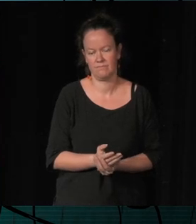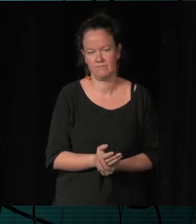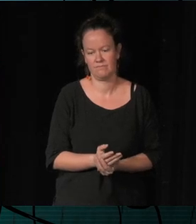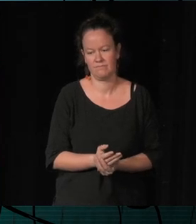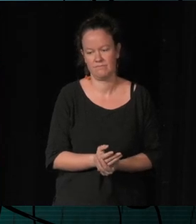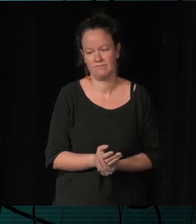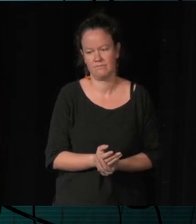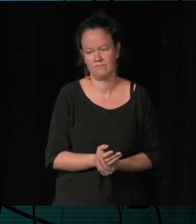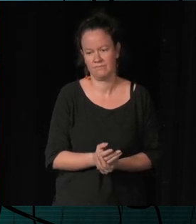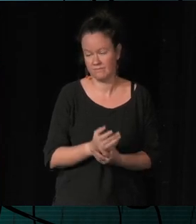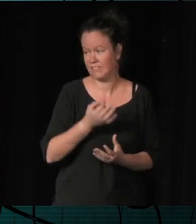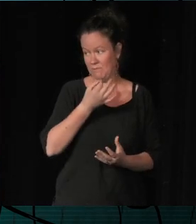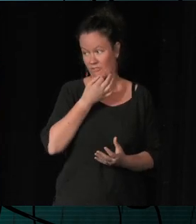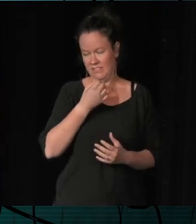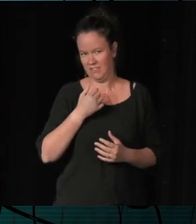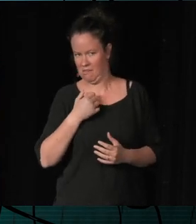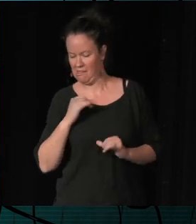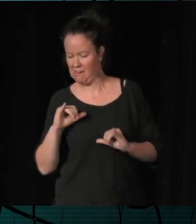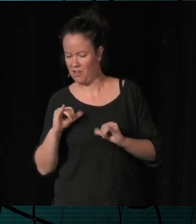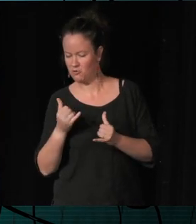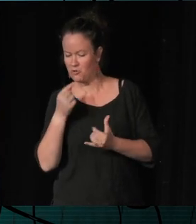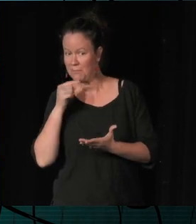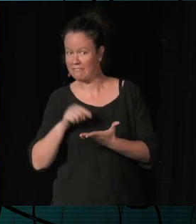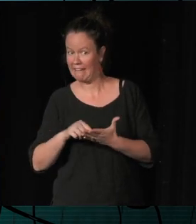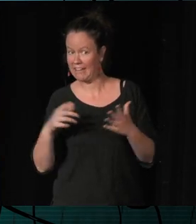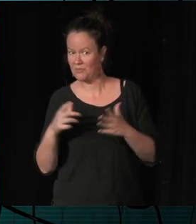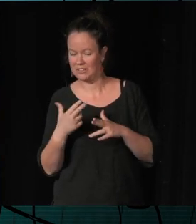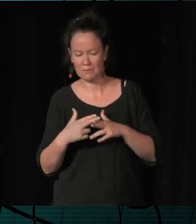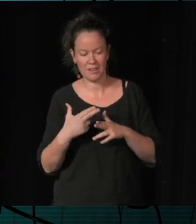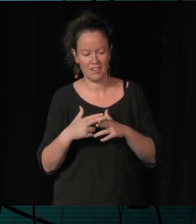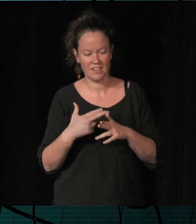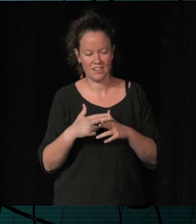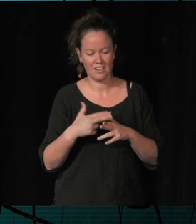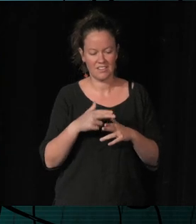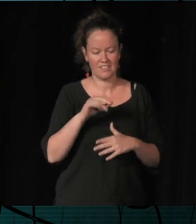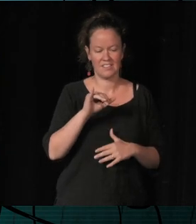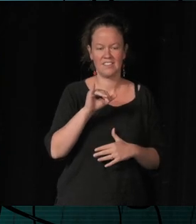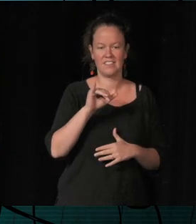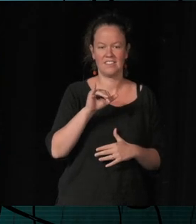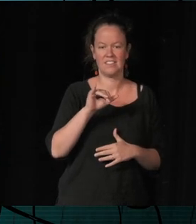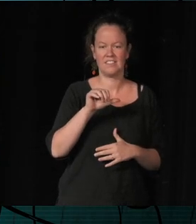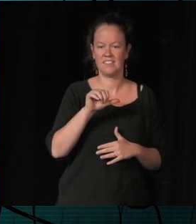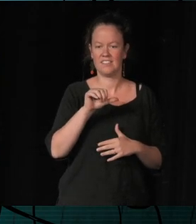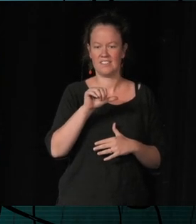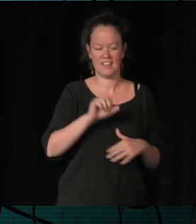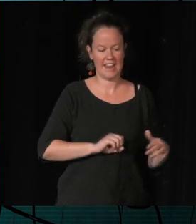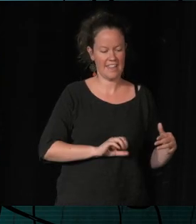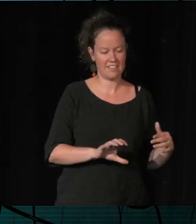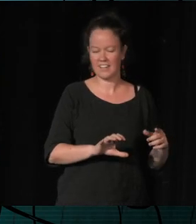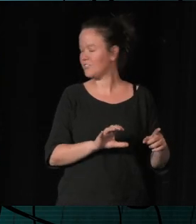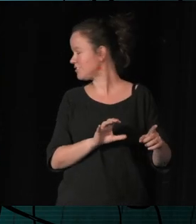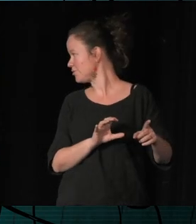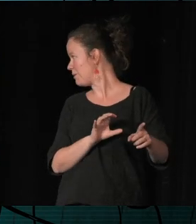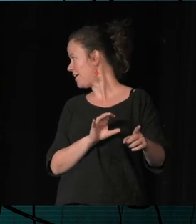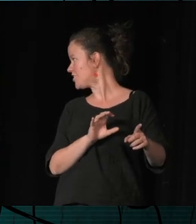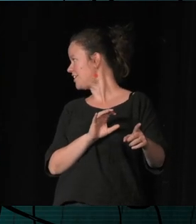Tu me donnes une bonne excuse pour parler d'un de mes jeux préférés, à savoir Alien Isolation, donc je vais me ruer dessus immédiatement. Alien Isolation, c'est un jeu que je trouve